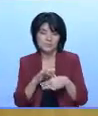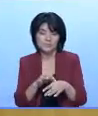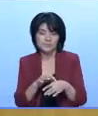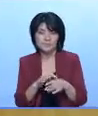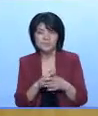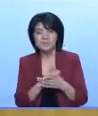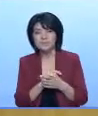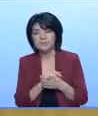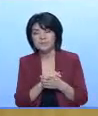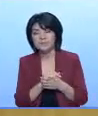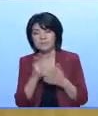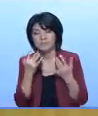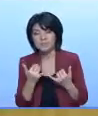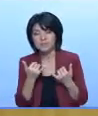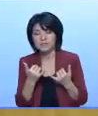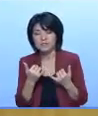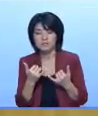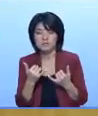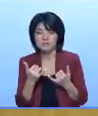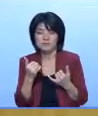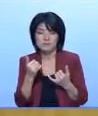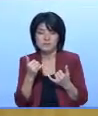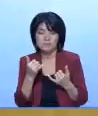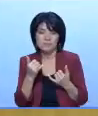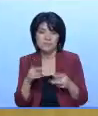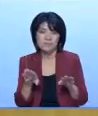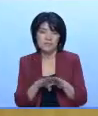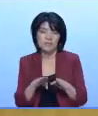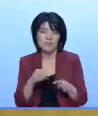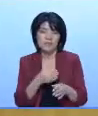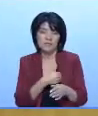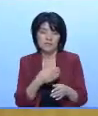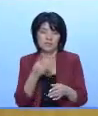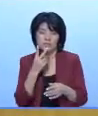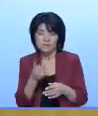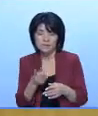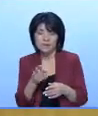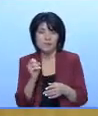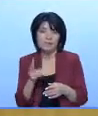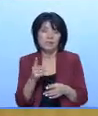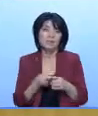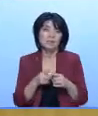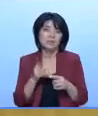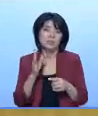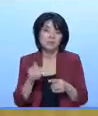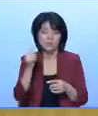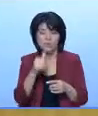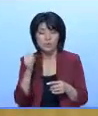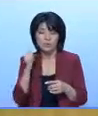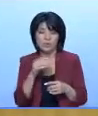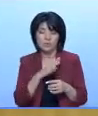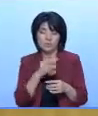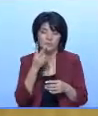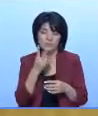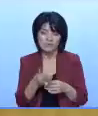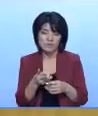400-ге жеттік, биылда сол межені бағындырамыз деп отырмыз. Себебі жыл сайын тоғызқұмалаққа қатысушы баланың саны